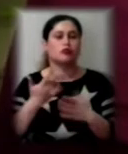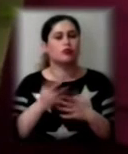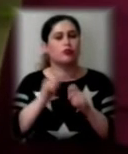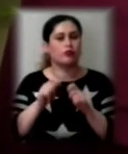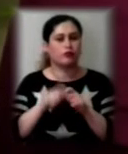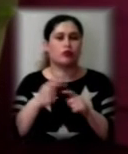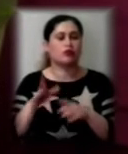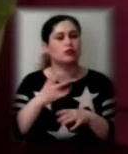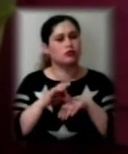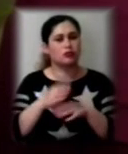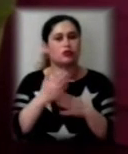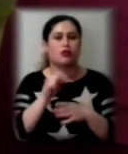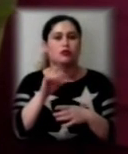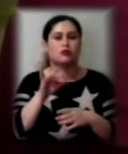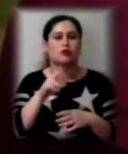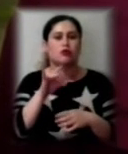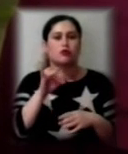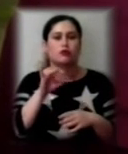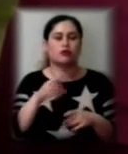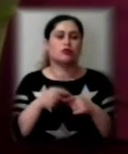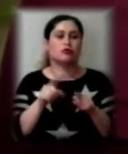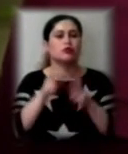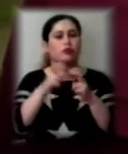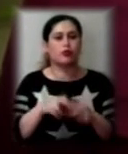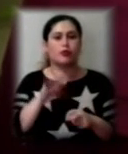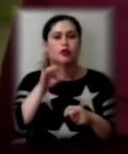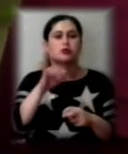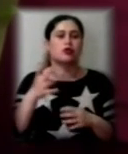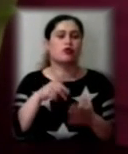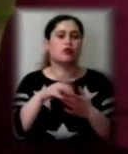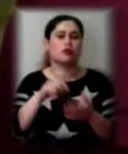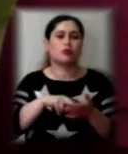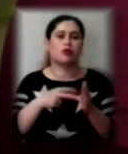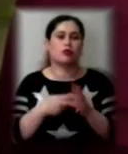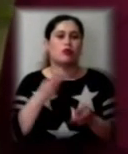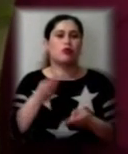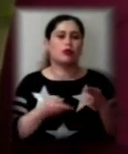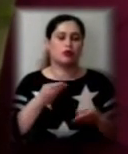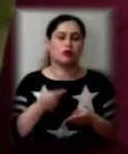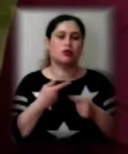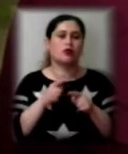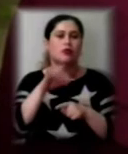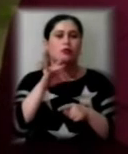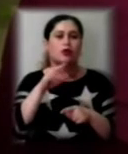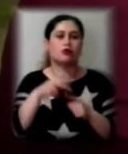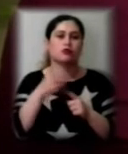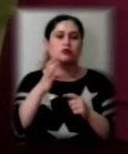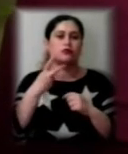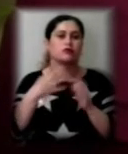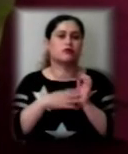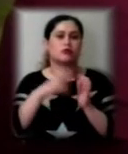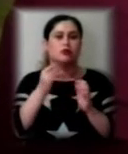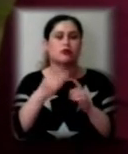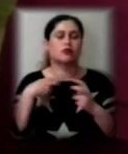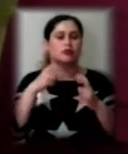антитіл коронавірусу. Також обстежимо пацієнтів, які йдуть на планову операцію. За цей період з 29 травня ми обстежили